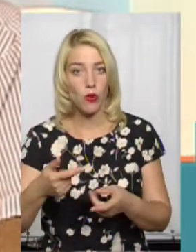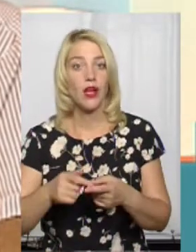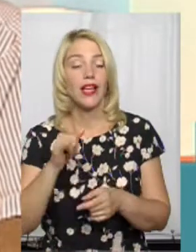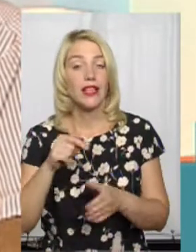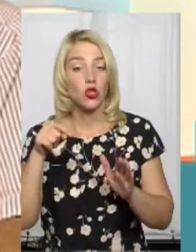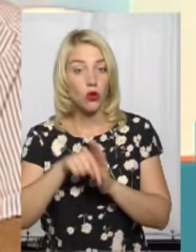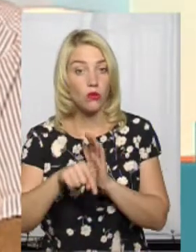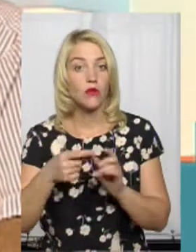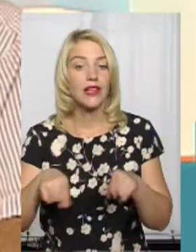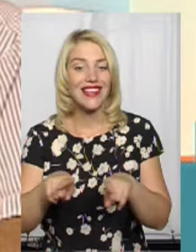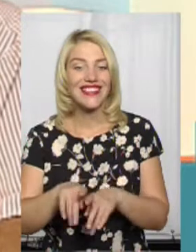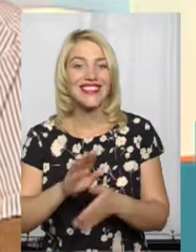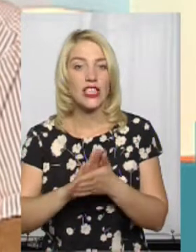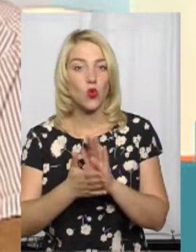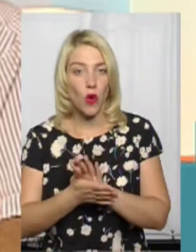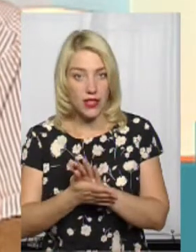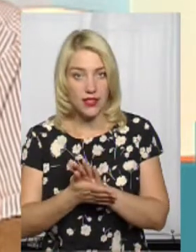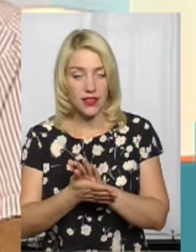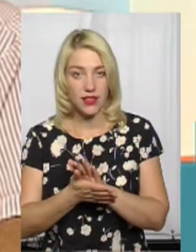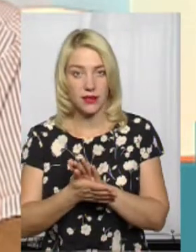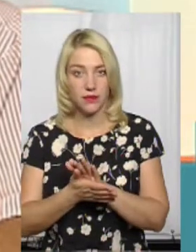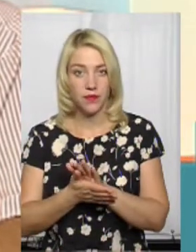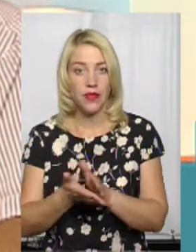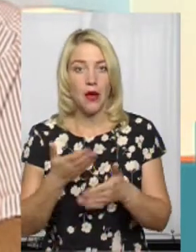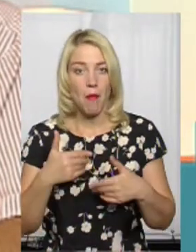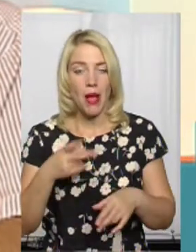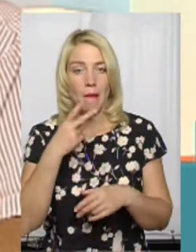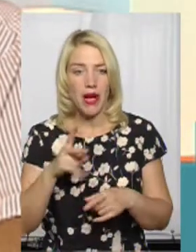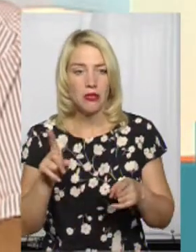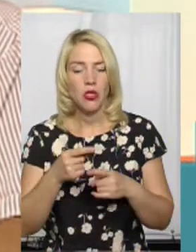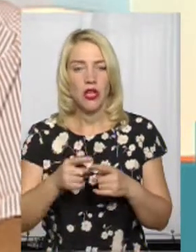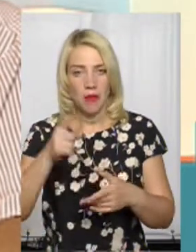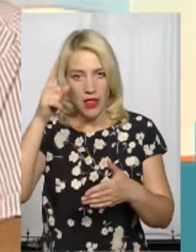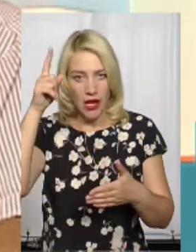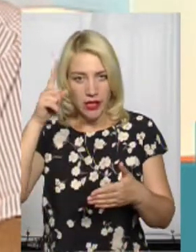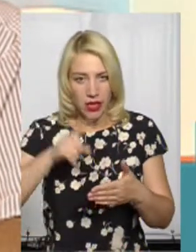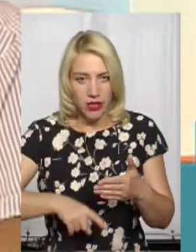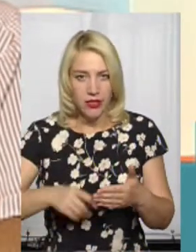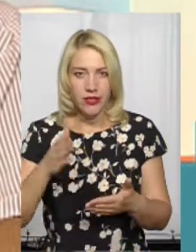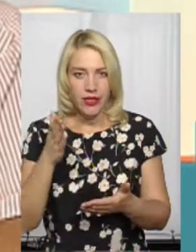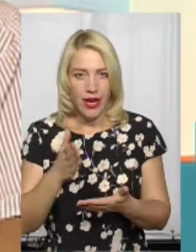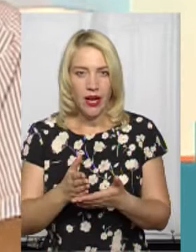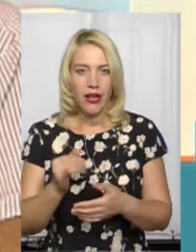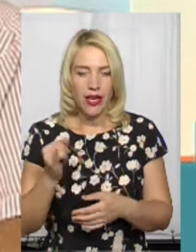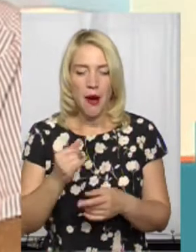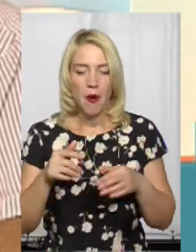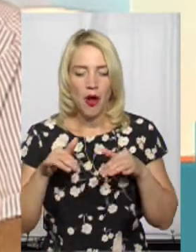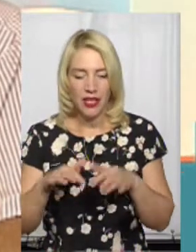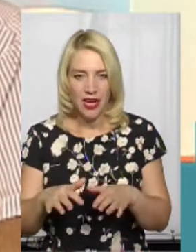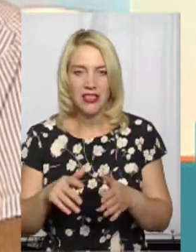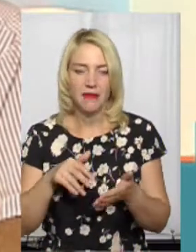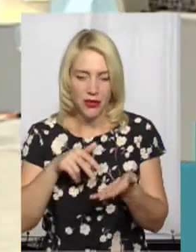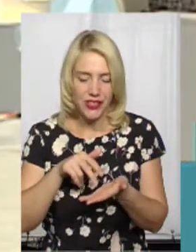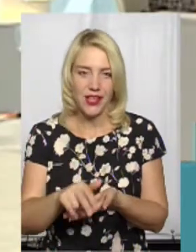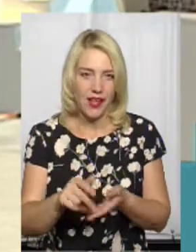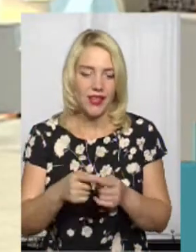Тобто, в даній ситуації ми бачимо, що там надійні стіни, і процес іде,